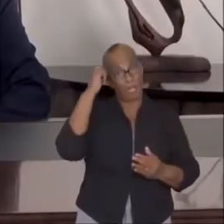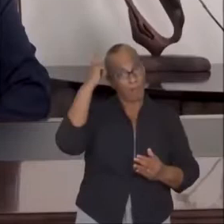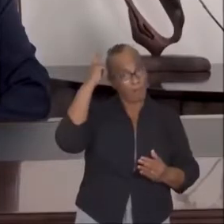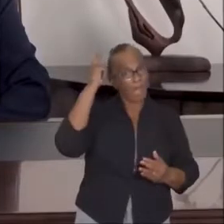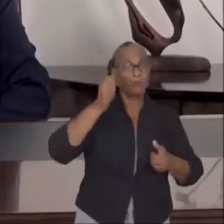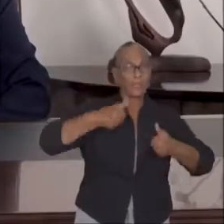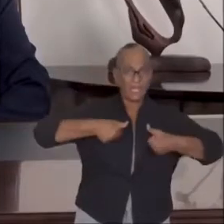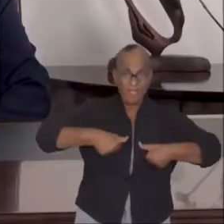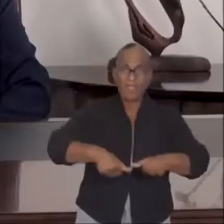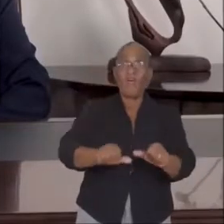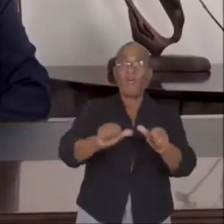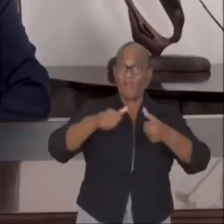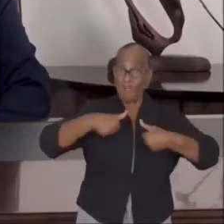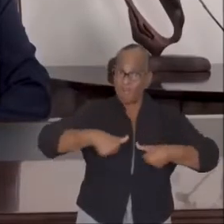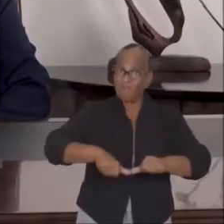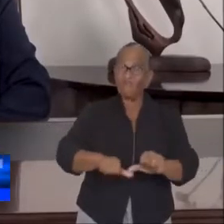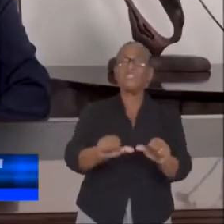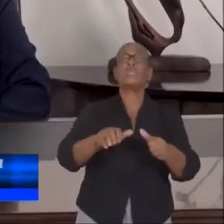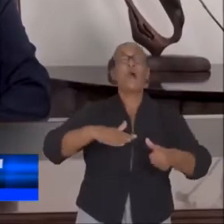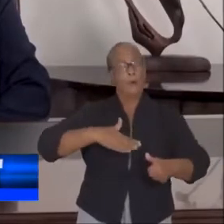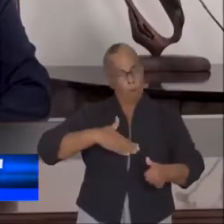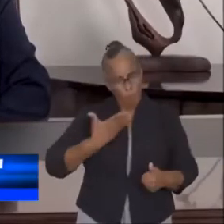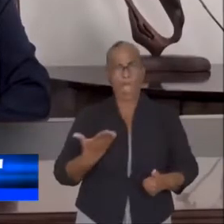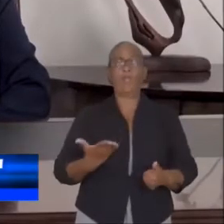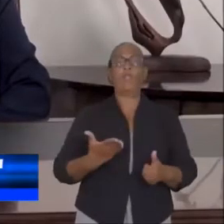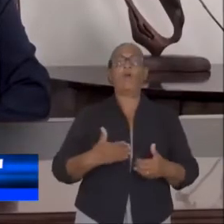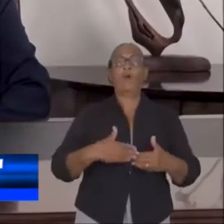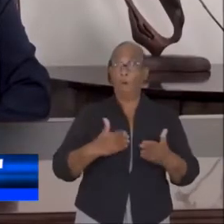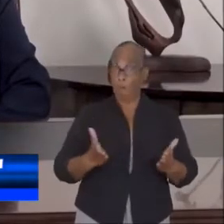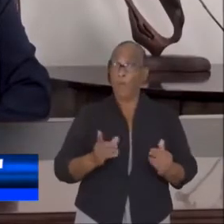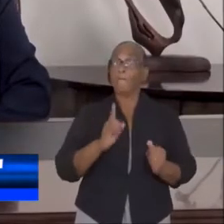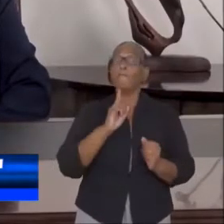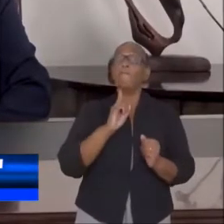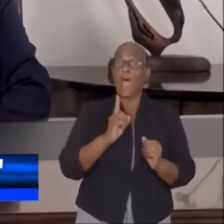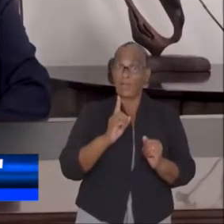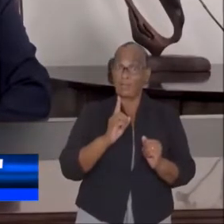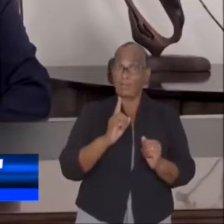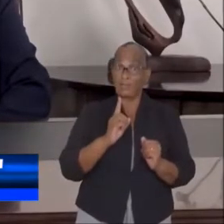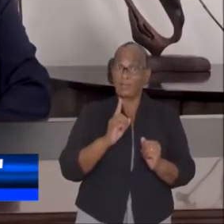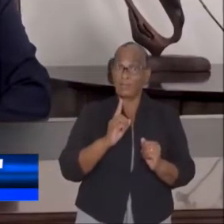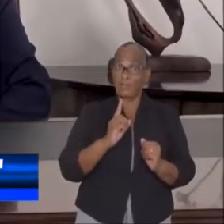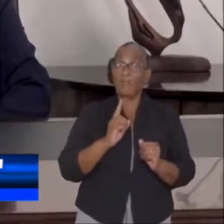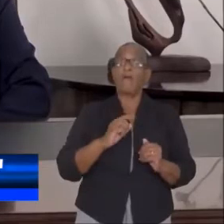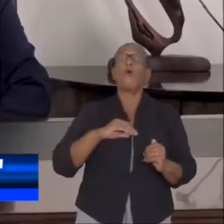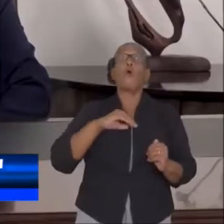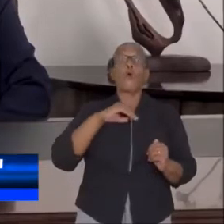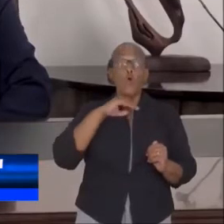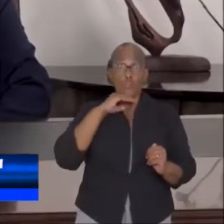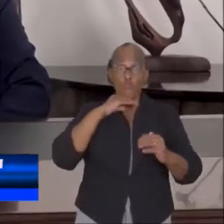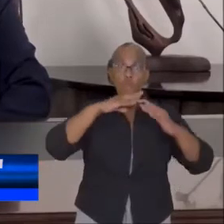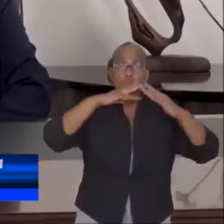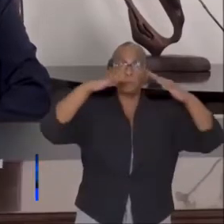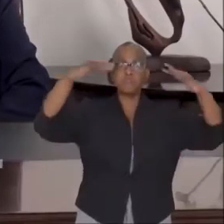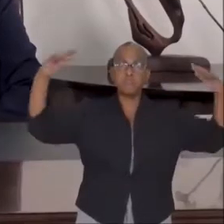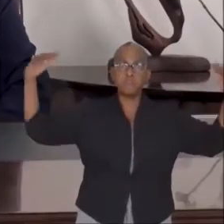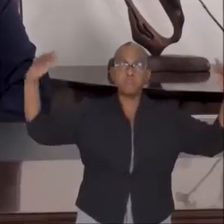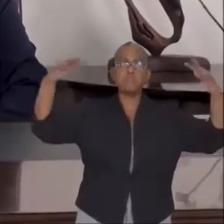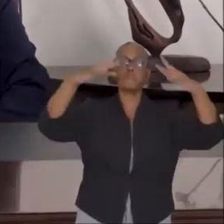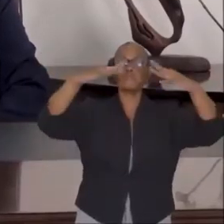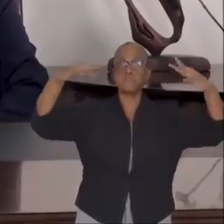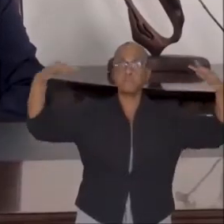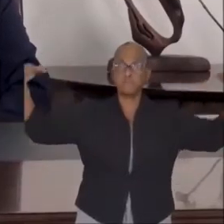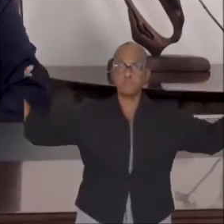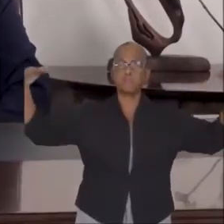barbershops en binnen de fysiotherapie, mogen wel operationeel zijn, onder de voorwaarden dat er